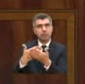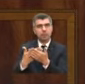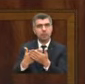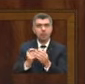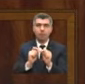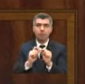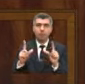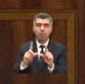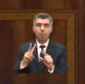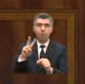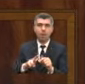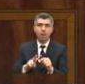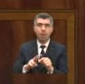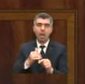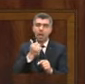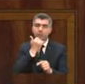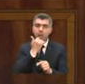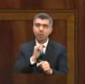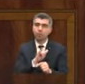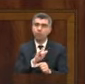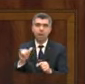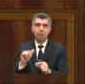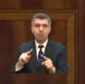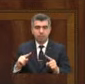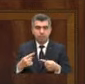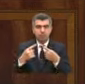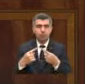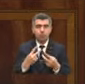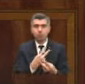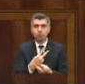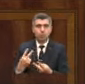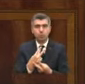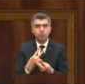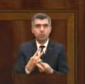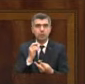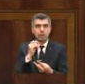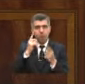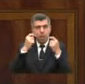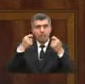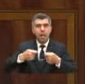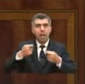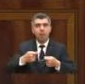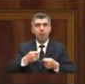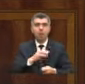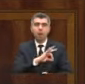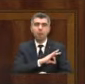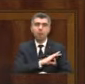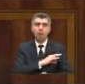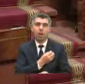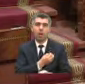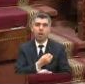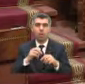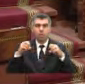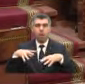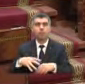أخطاء تدبيرية ولا صراعات سياسوية غير مفيدة. والسلام عليكم ورحمة الله وبركاته. شكرا